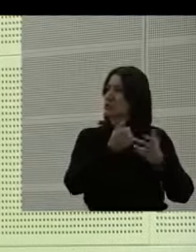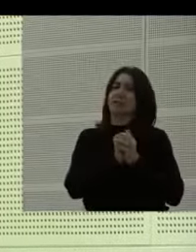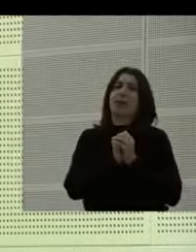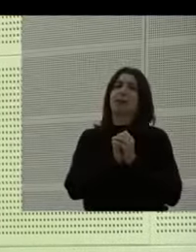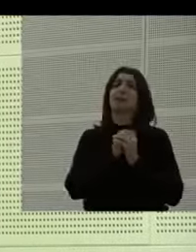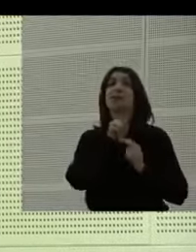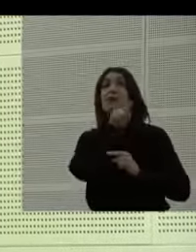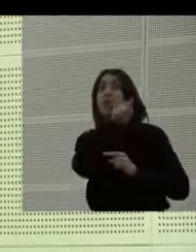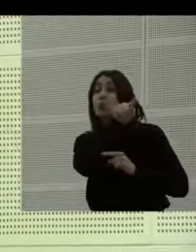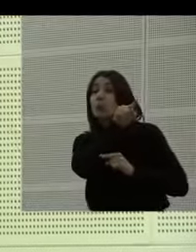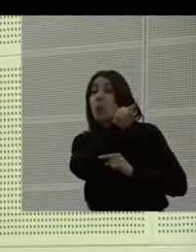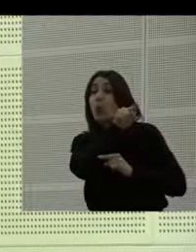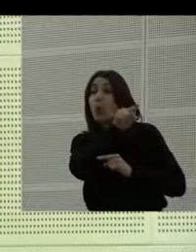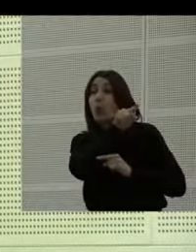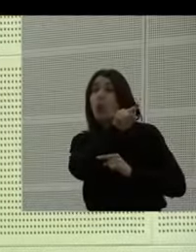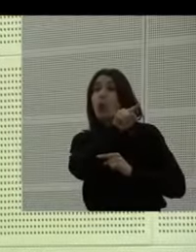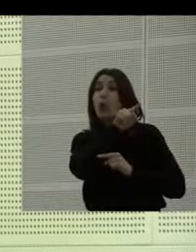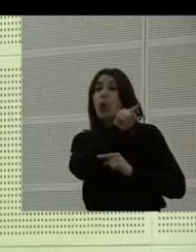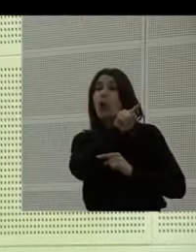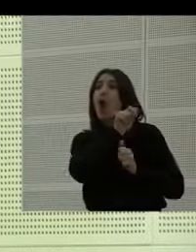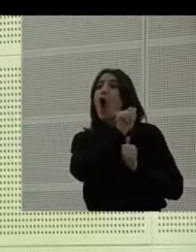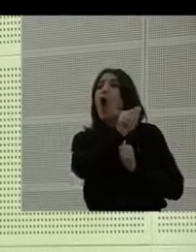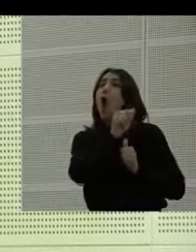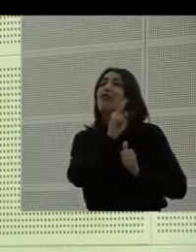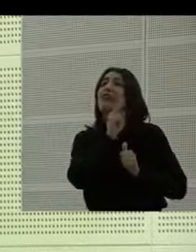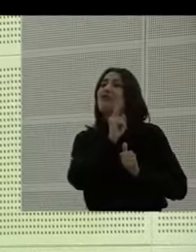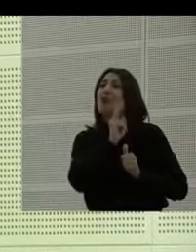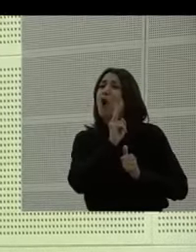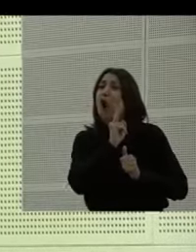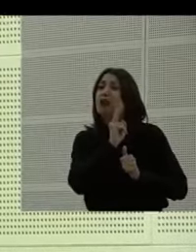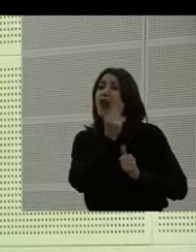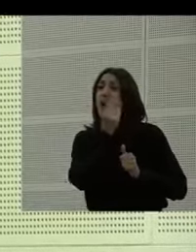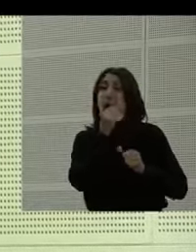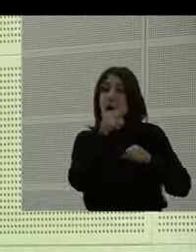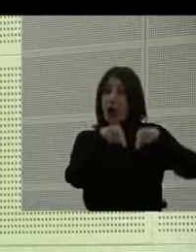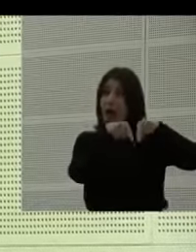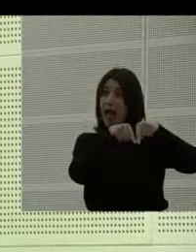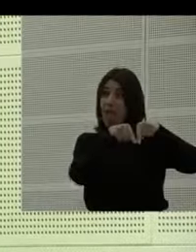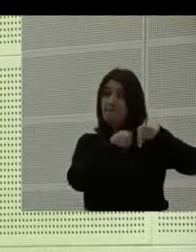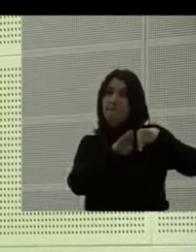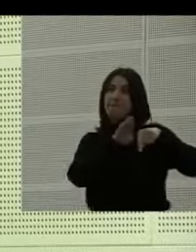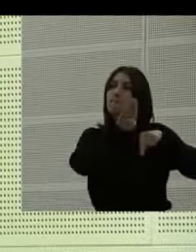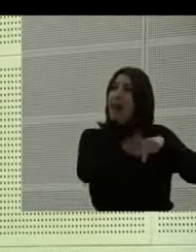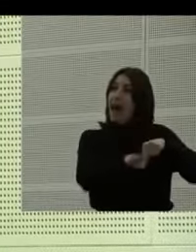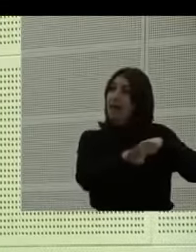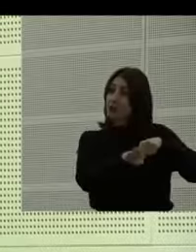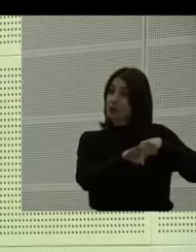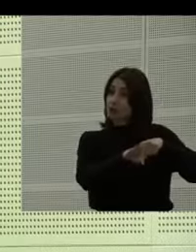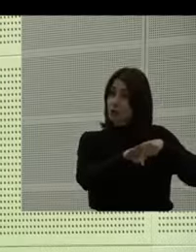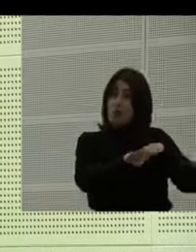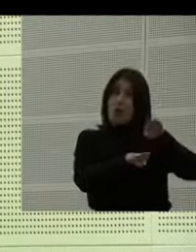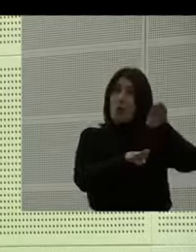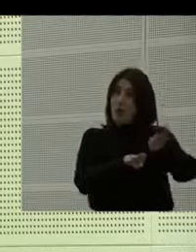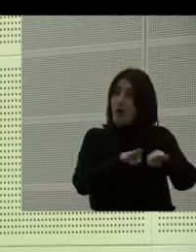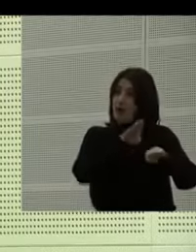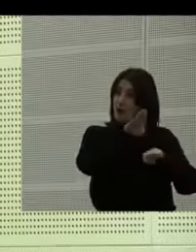tu ogni volta che farai un passo con quelle gambe che io ti